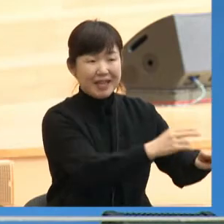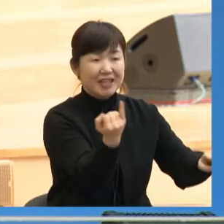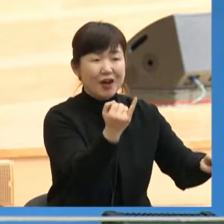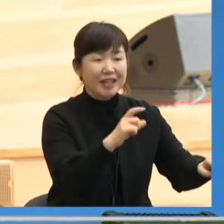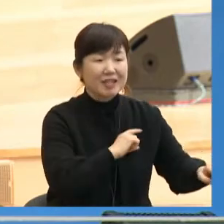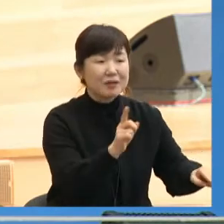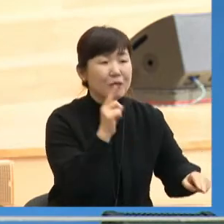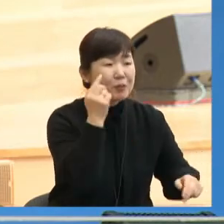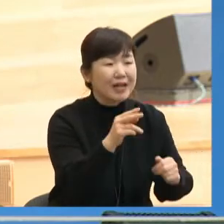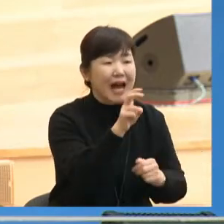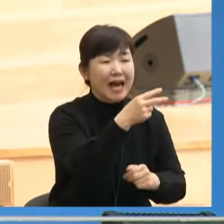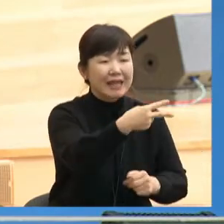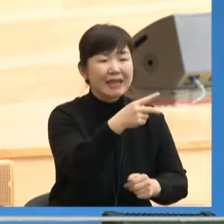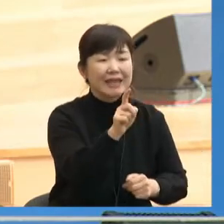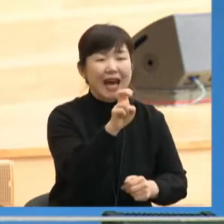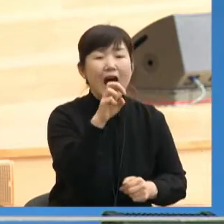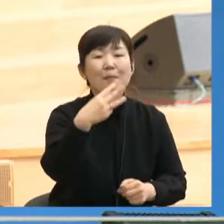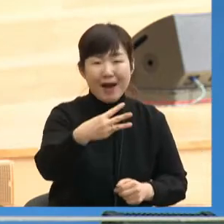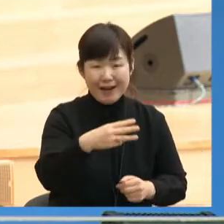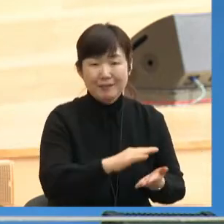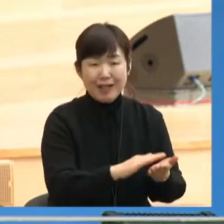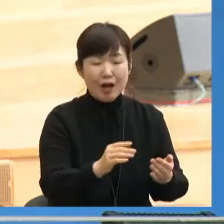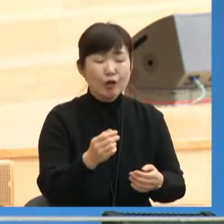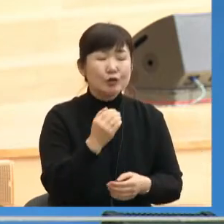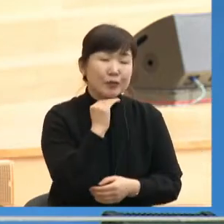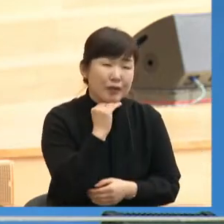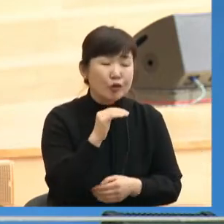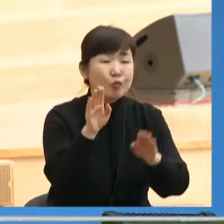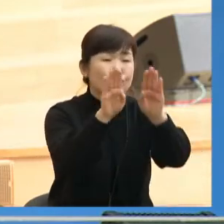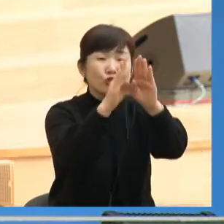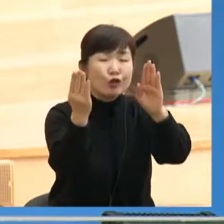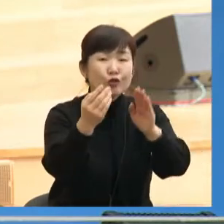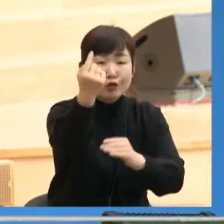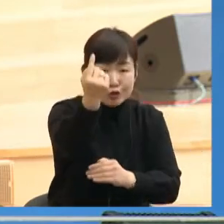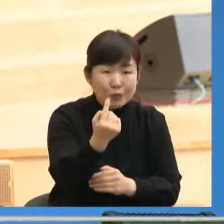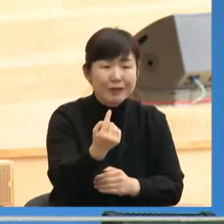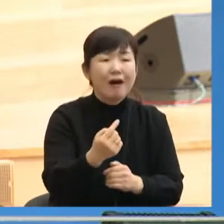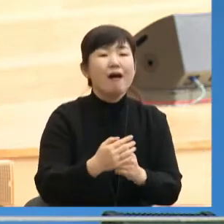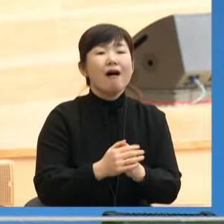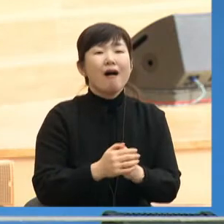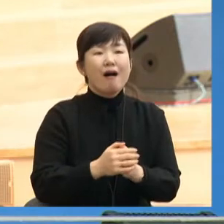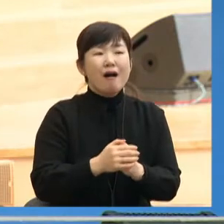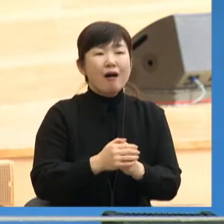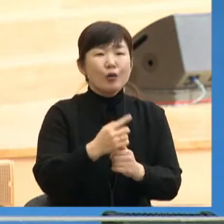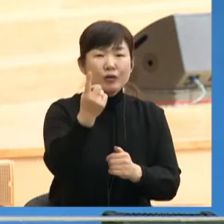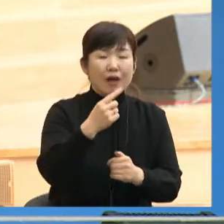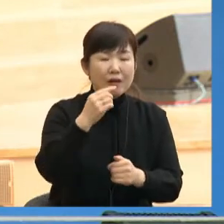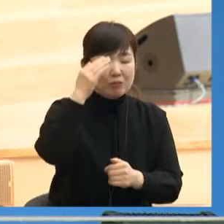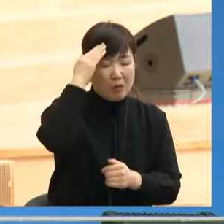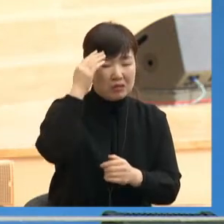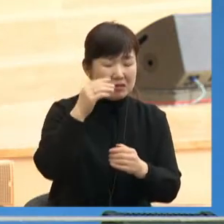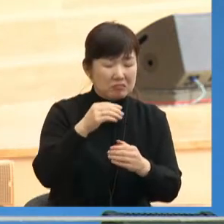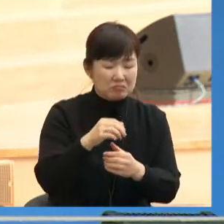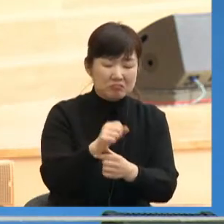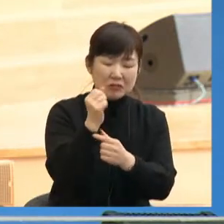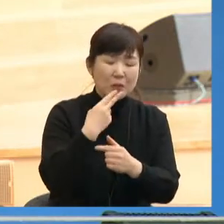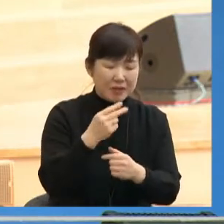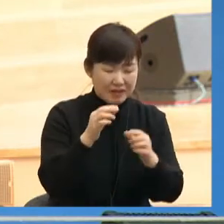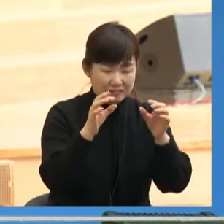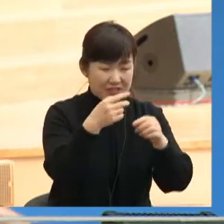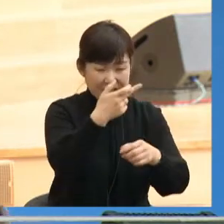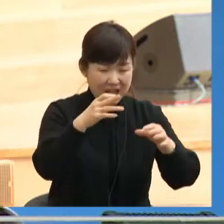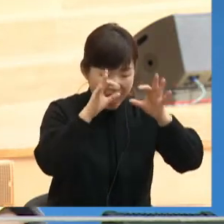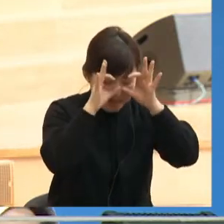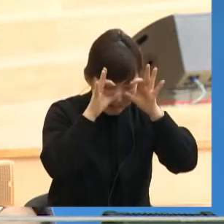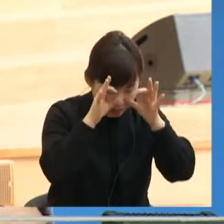이름이 뭡니까? 다말이에요. 조금 후에 한 사람이 또 문을 열고 들어옵니다. 들어왔는데 고개도 들지 않고 이 안경을 낀 채